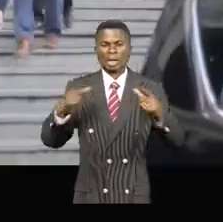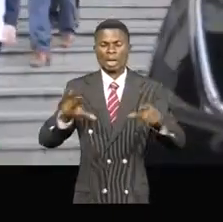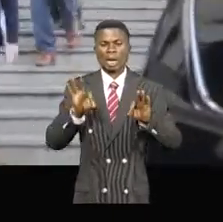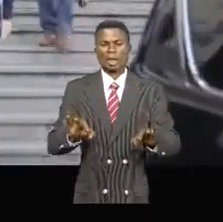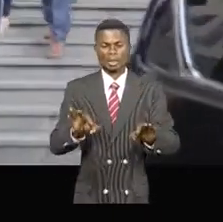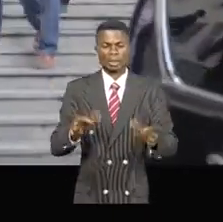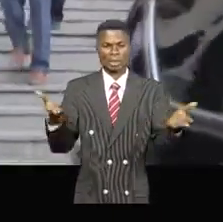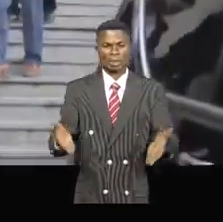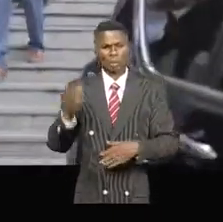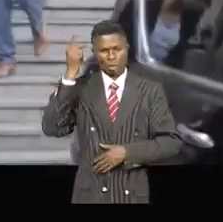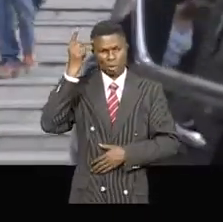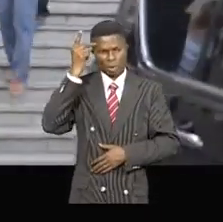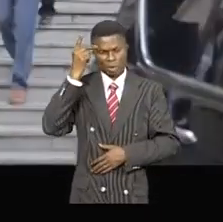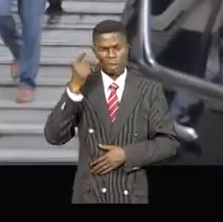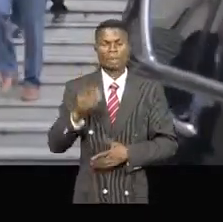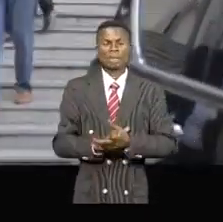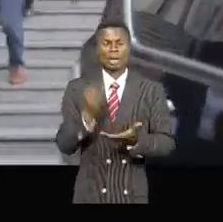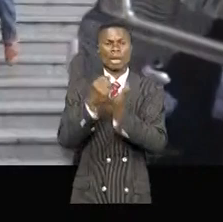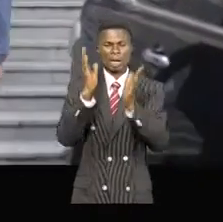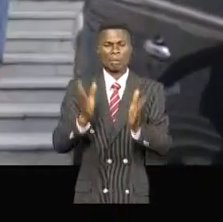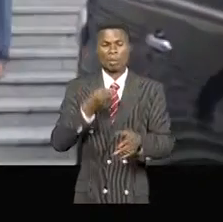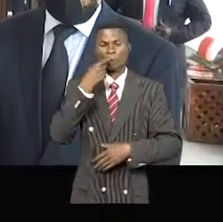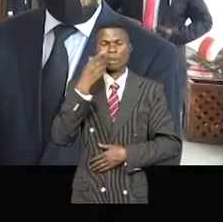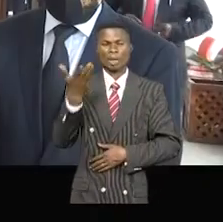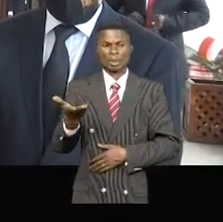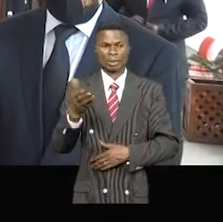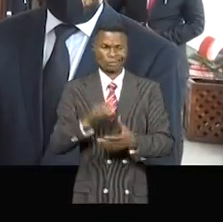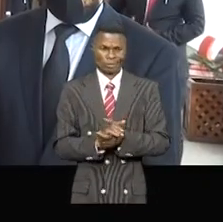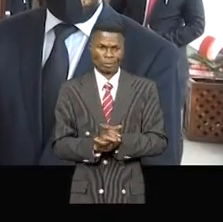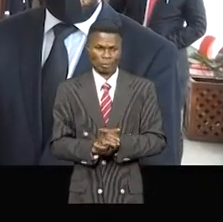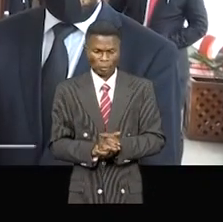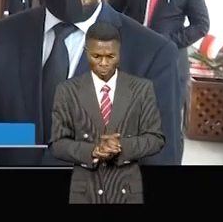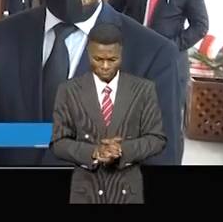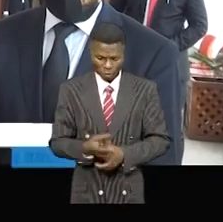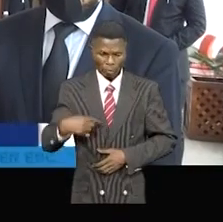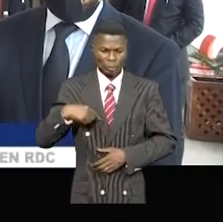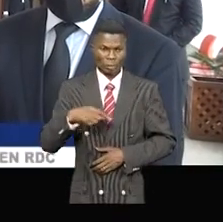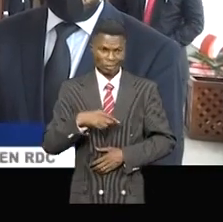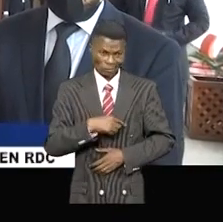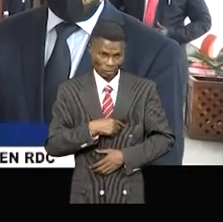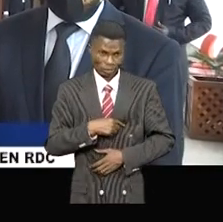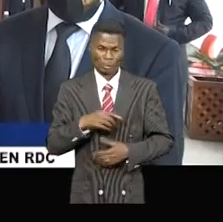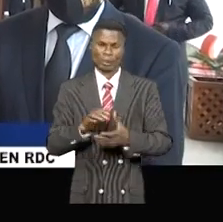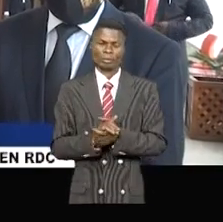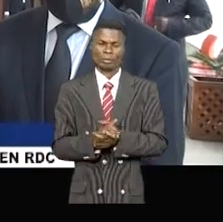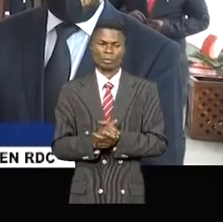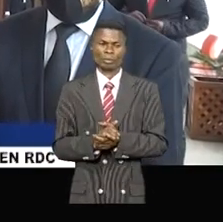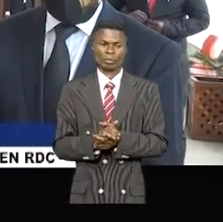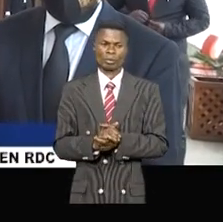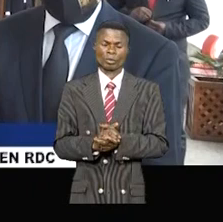Kinshasa. Émilie Maltman s'exprime en ce terme. Donc nous allons suivre ce qui se passe au Sénat